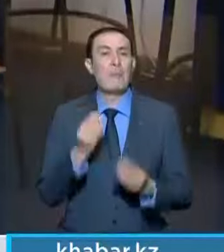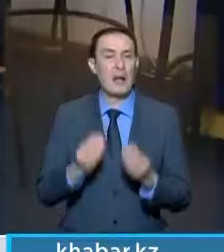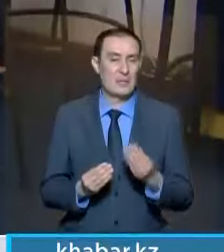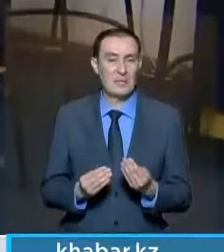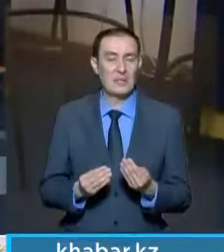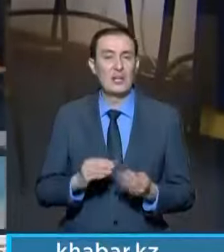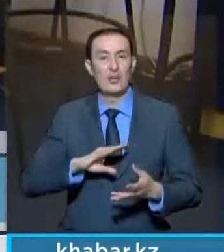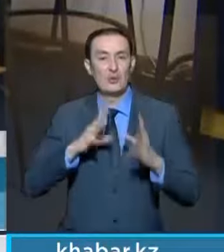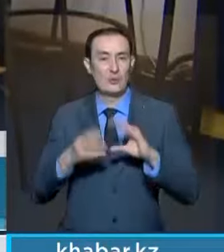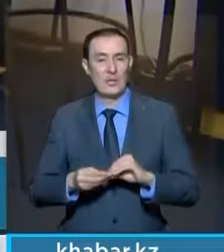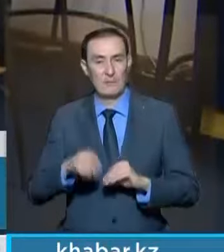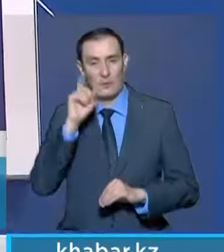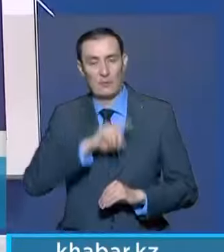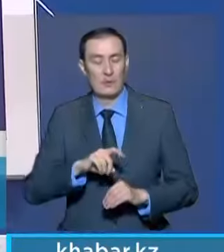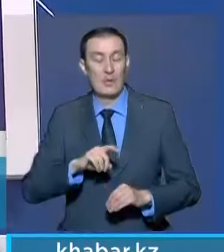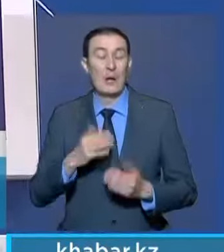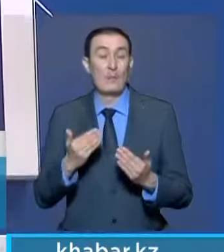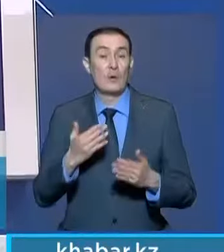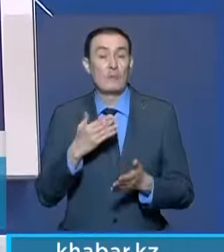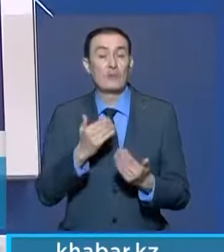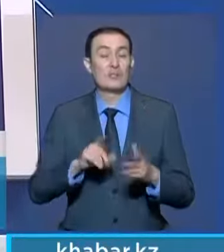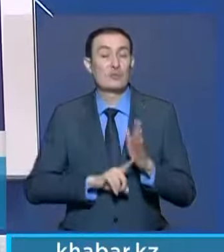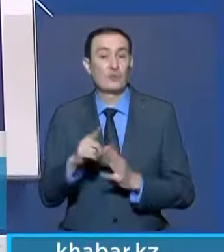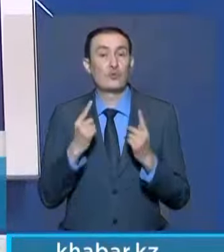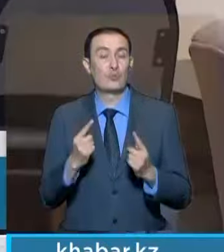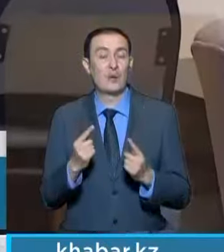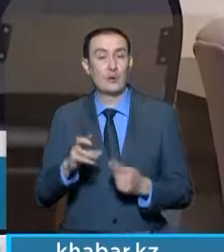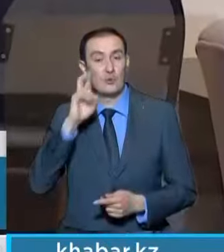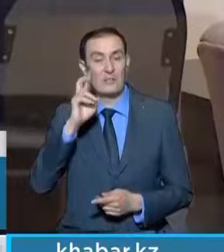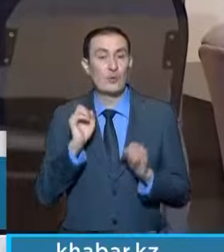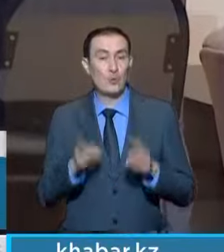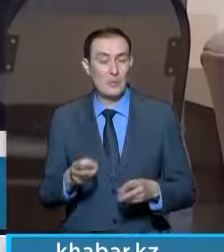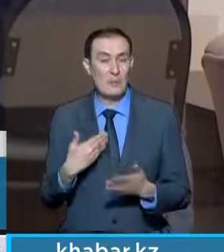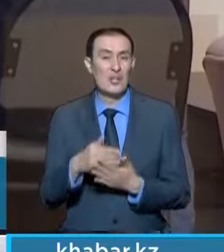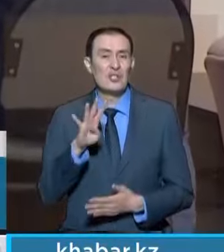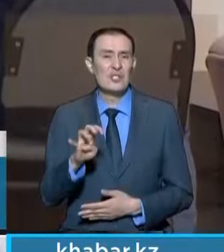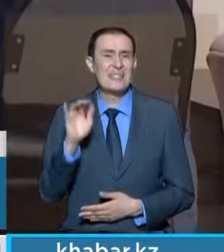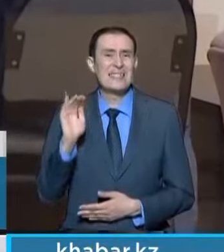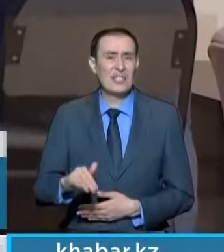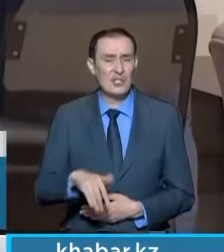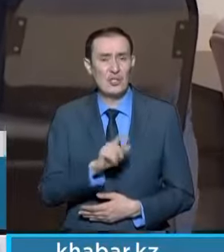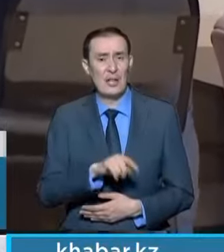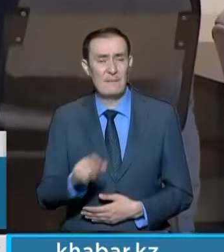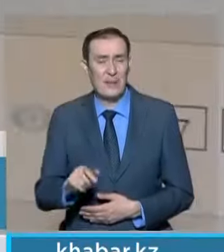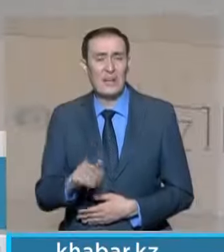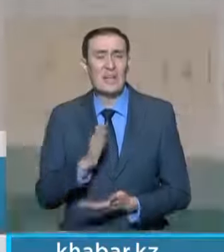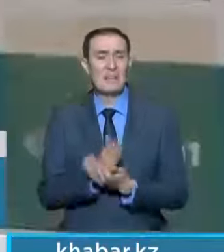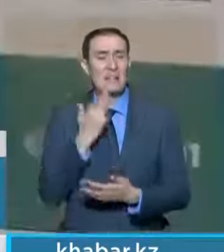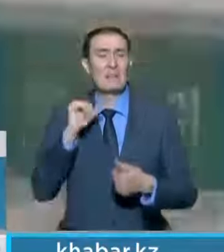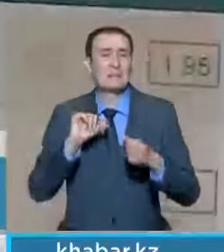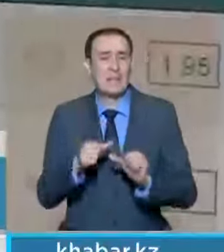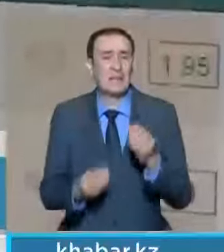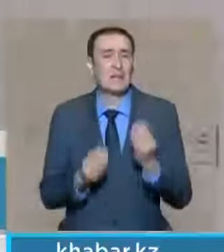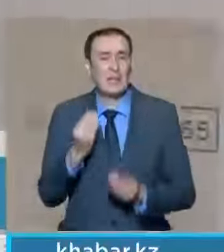ее последствий. Проблема, по их мнению, приобрела масштаб национальной угрозы. Порядка 400 тысяч казахстанцев являются